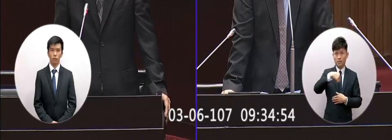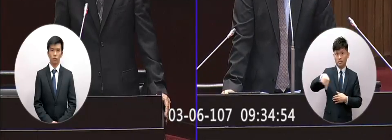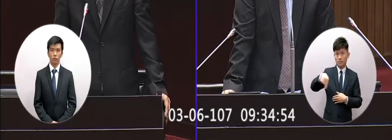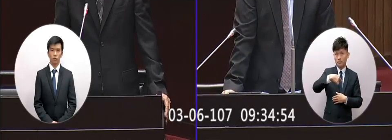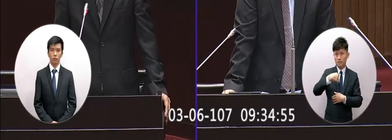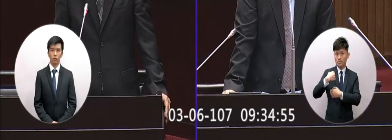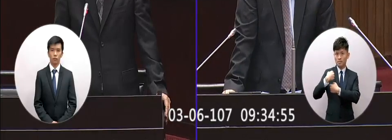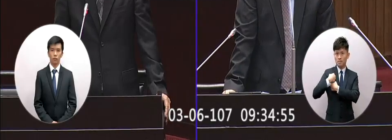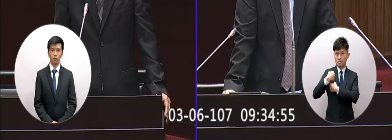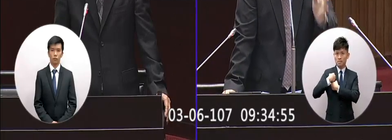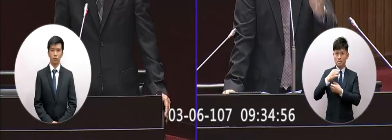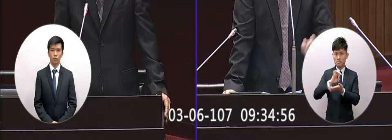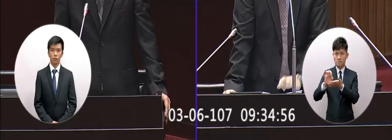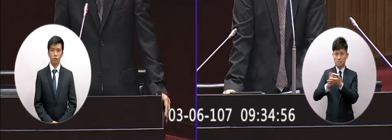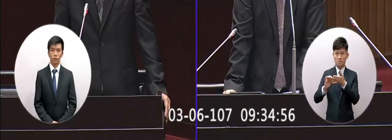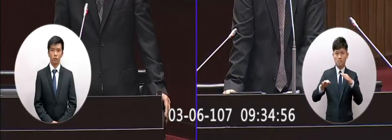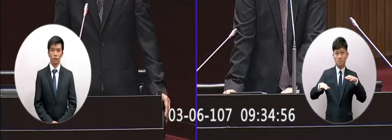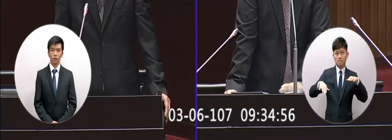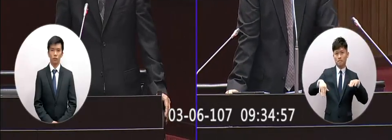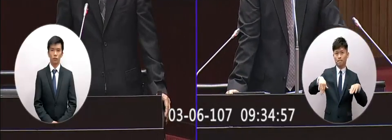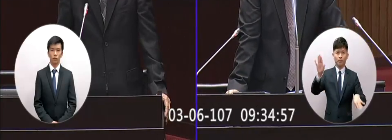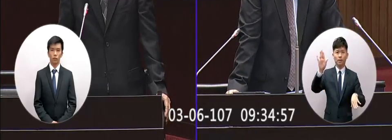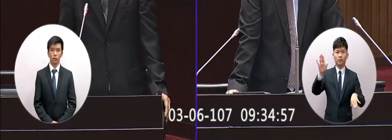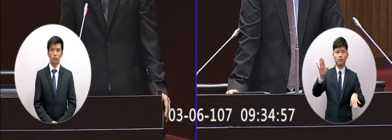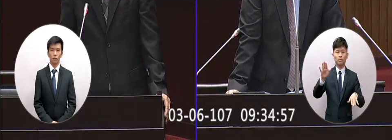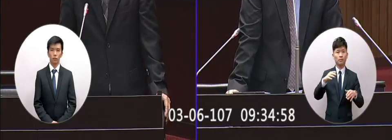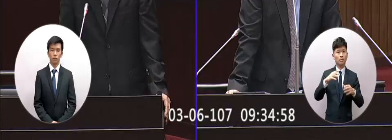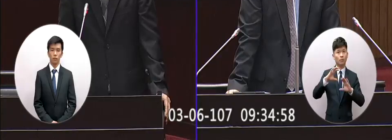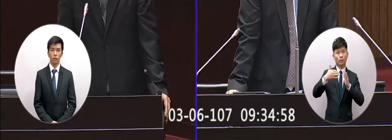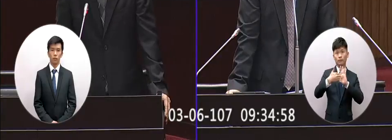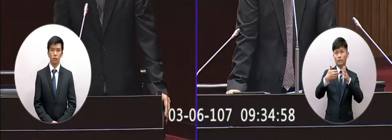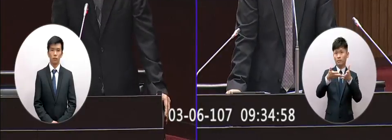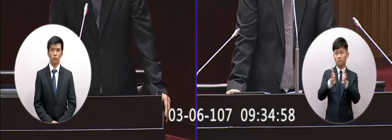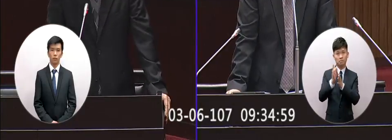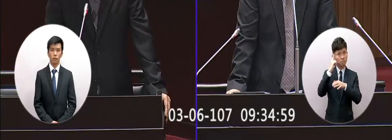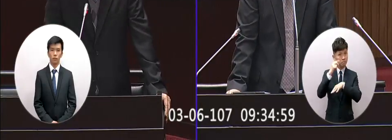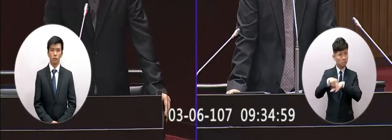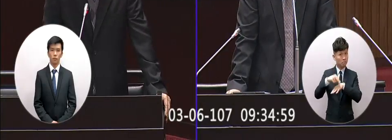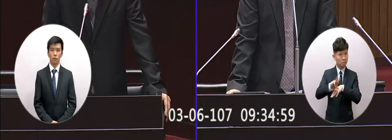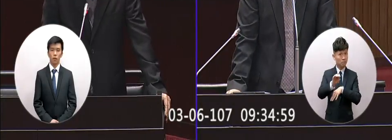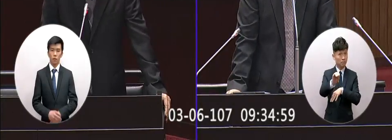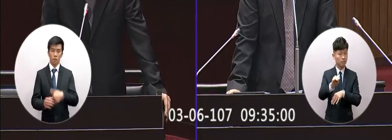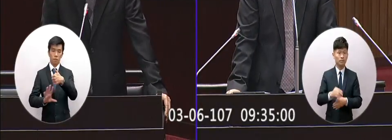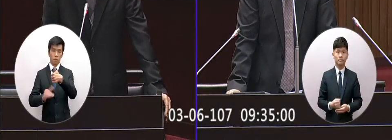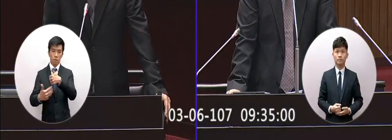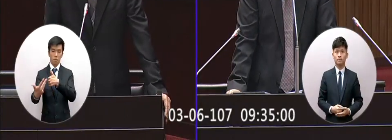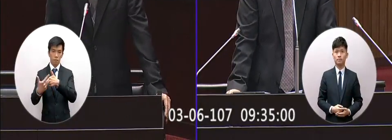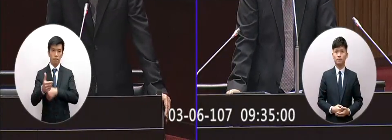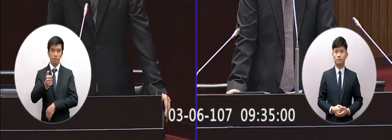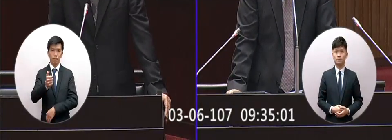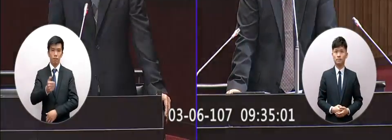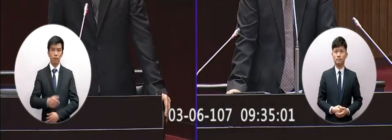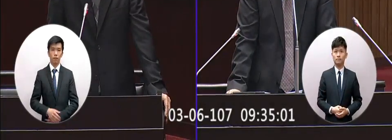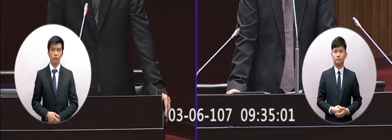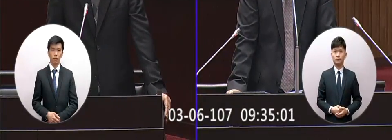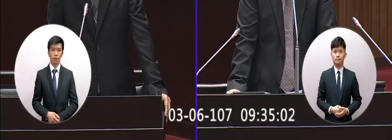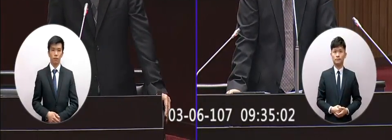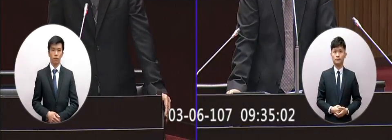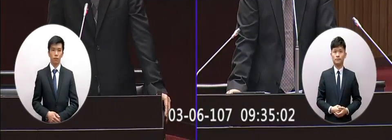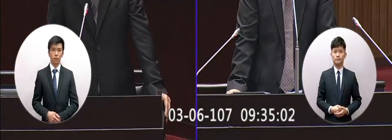这个失衡，国防部有没有具体的策略跟因应作为？ 谢谢委员的指教。我